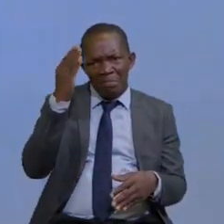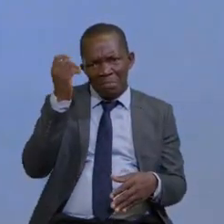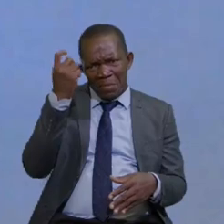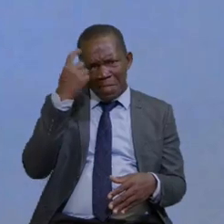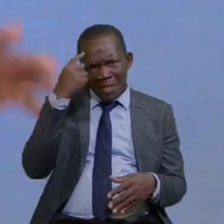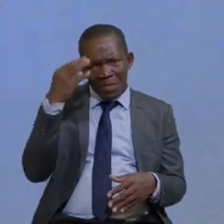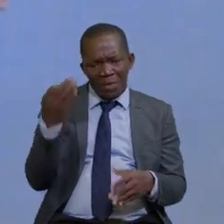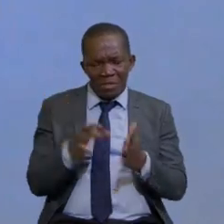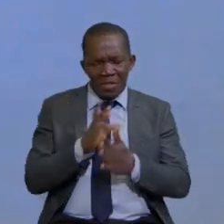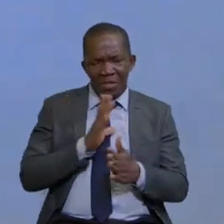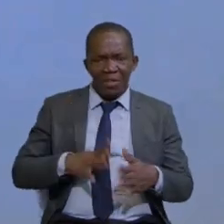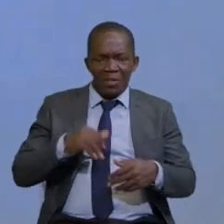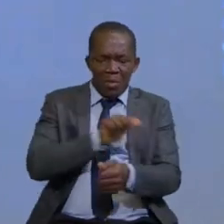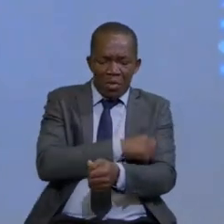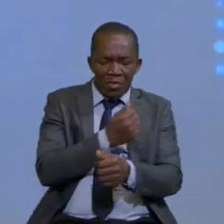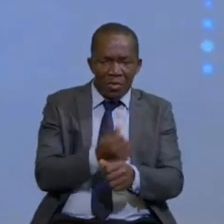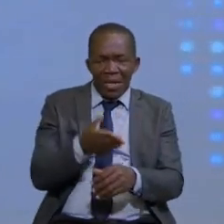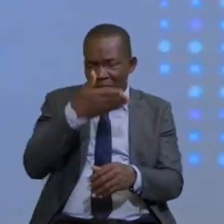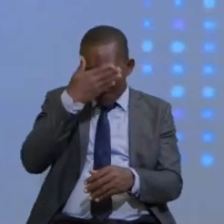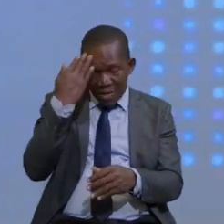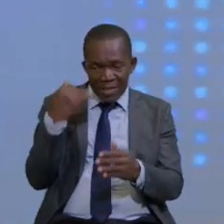nous a commissionné